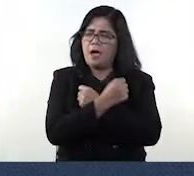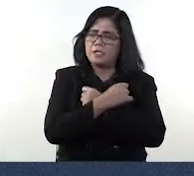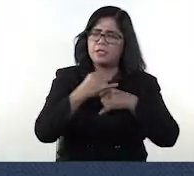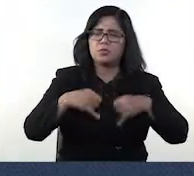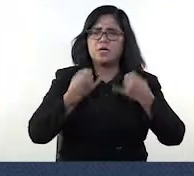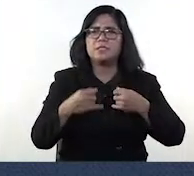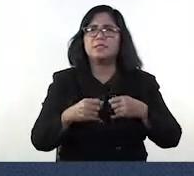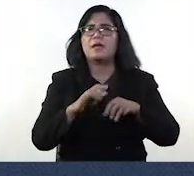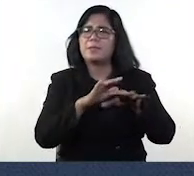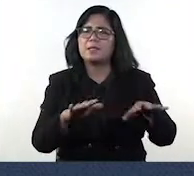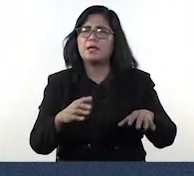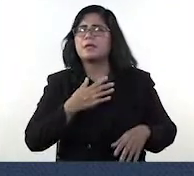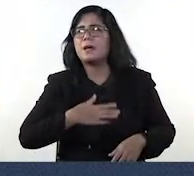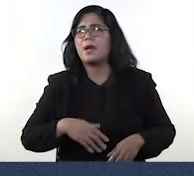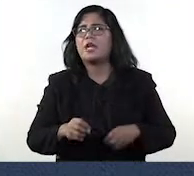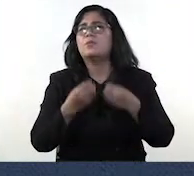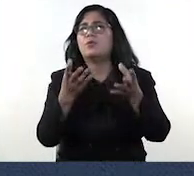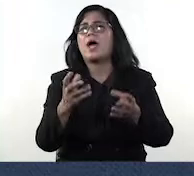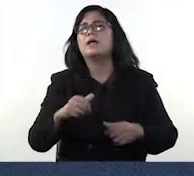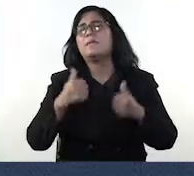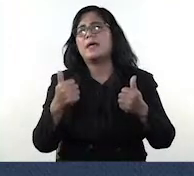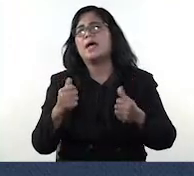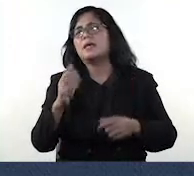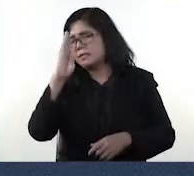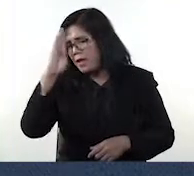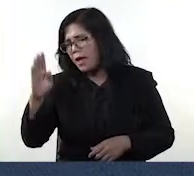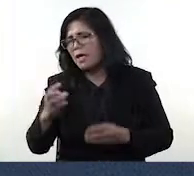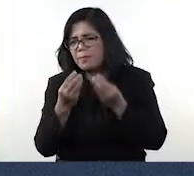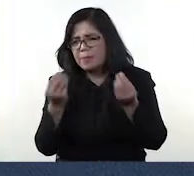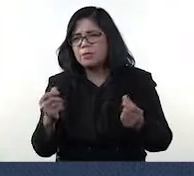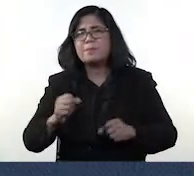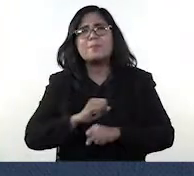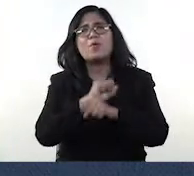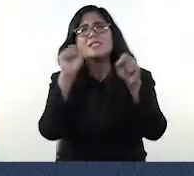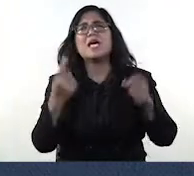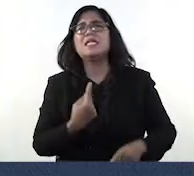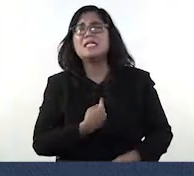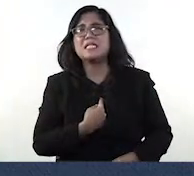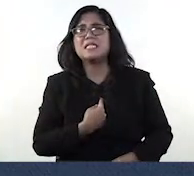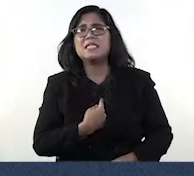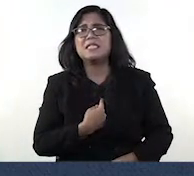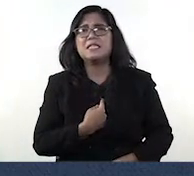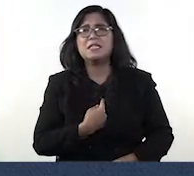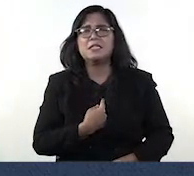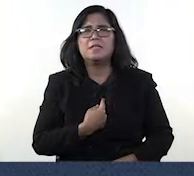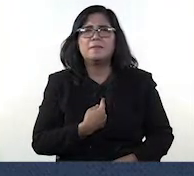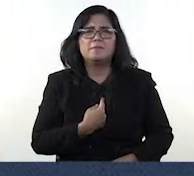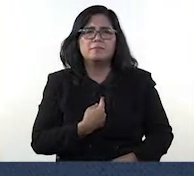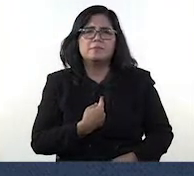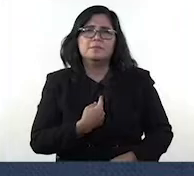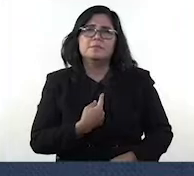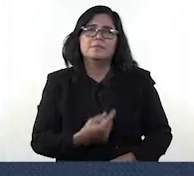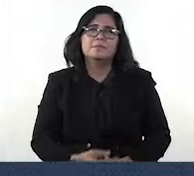tiada kasih ada sukacita damai sejahtera kesabaran kemurahan kebaikan kesetiaan kelemahlembutan penguasaan diri jantung tambah-tambah Tetapi dia